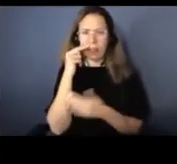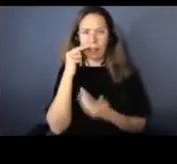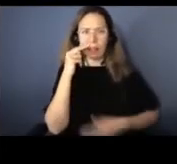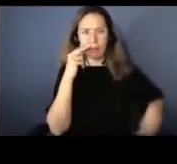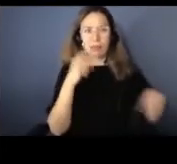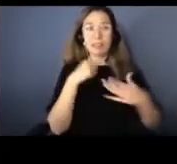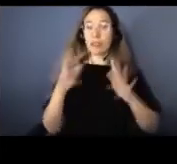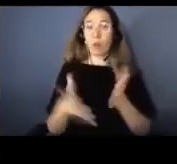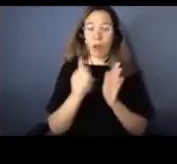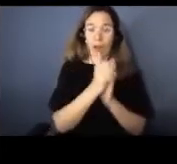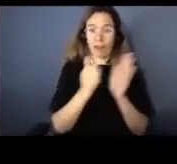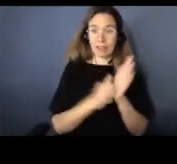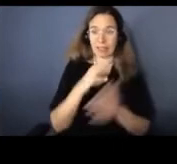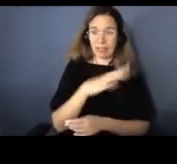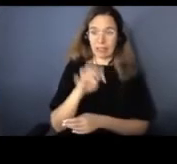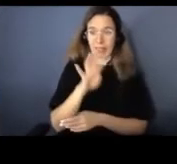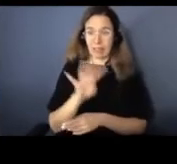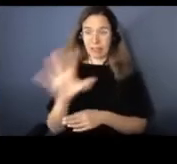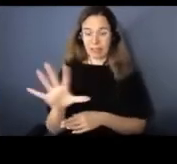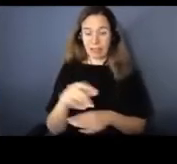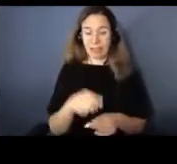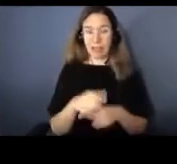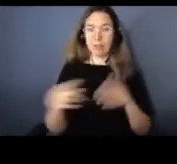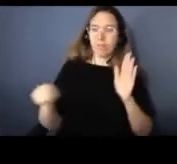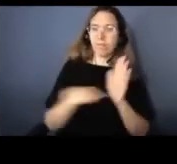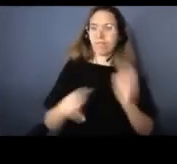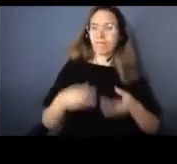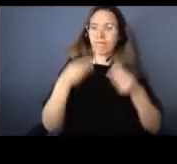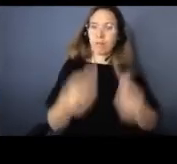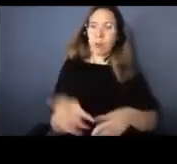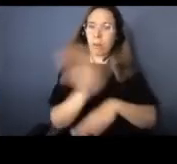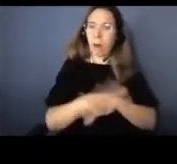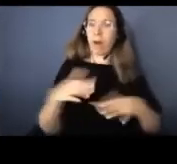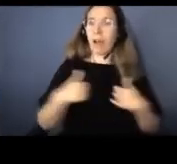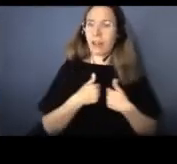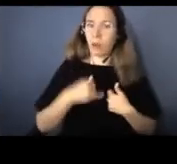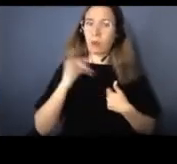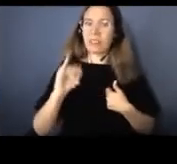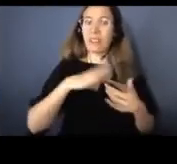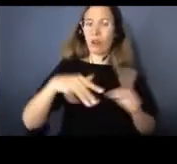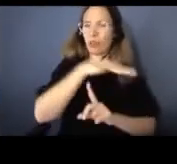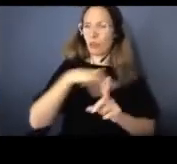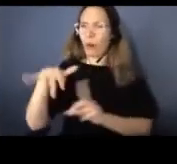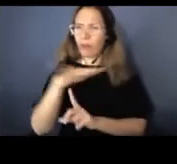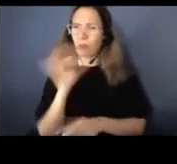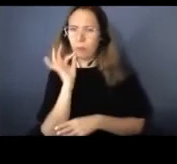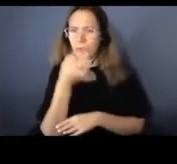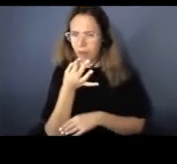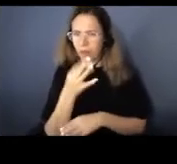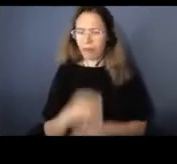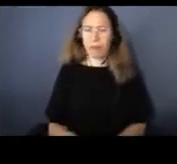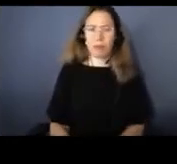l'article 445 de mettre à mort les animaux dans certaines situations.